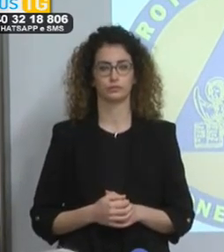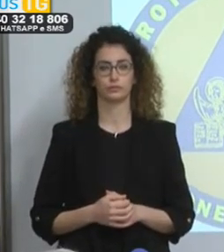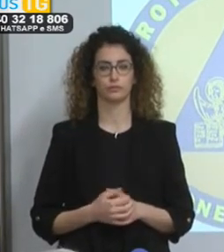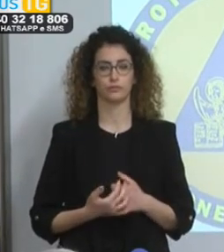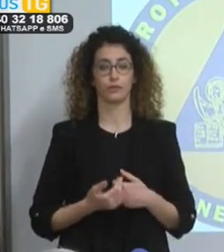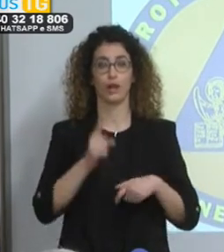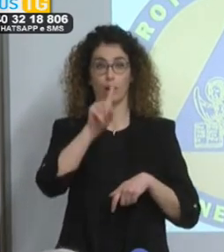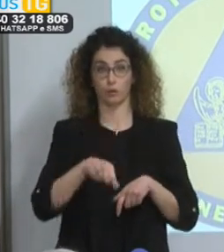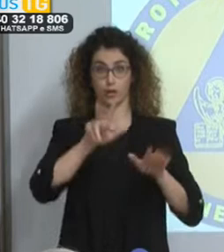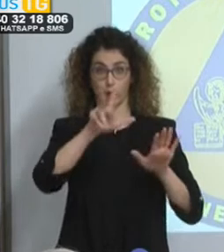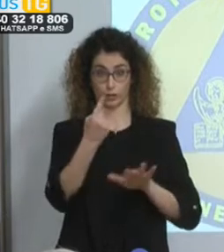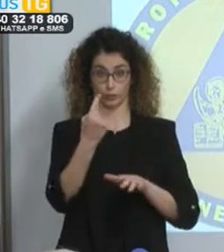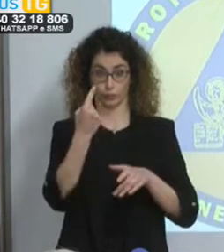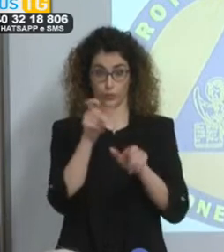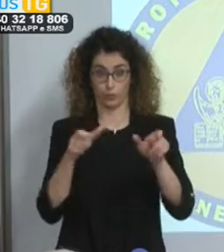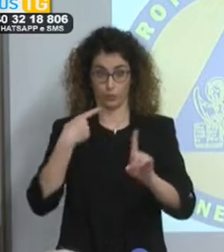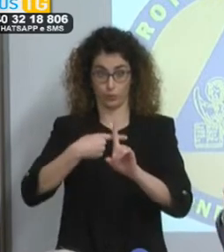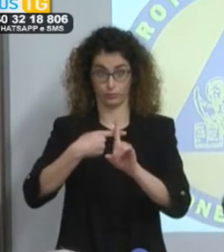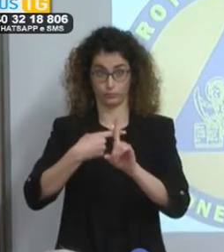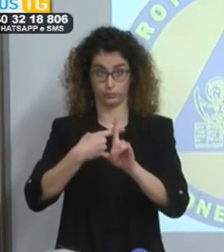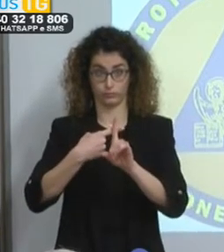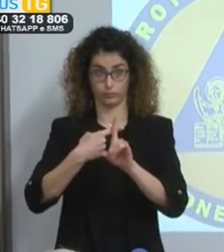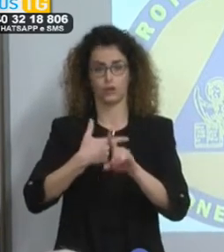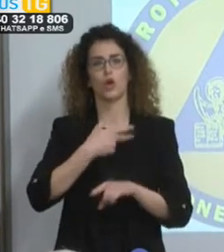I 1.081 positivi rappresentano il